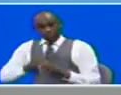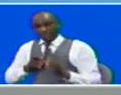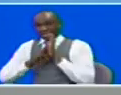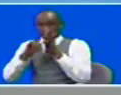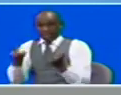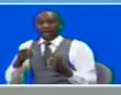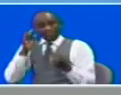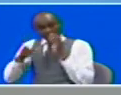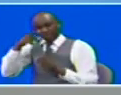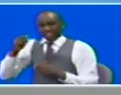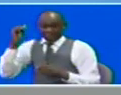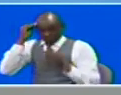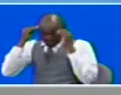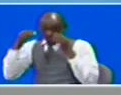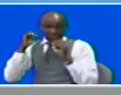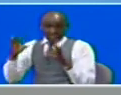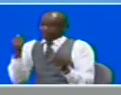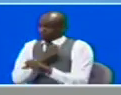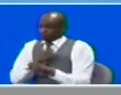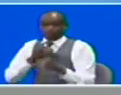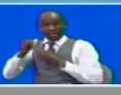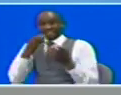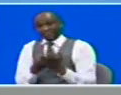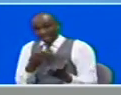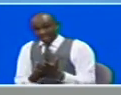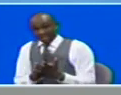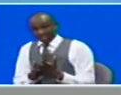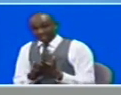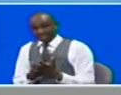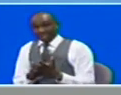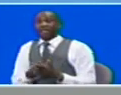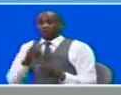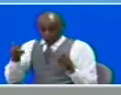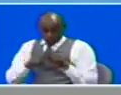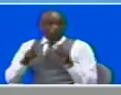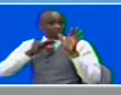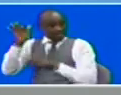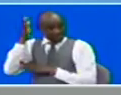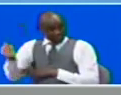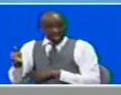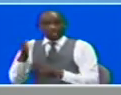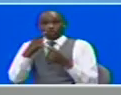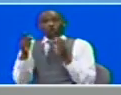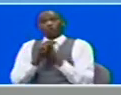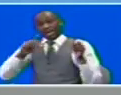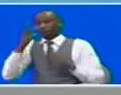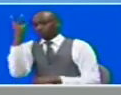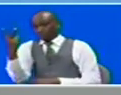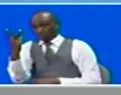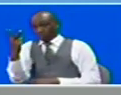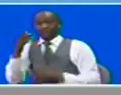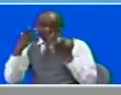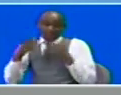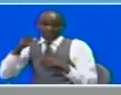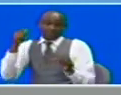kipawa cha masomo itakuwa vigumu. Kwani ukiangalia hata bungeni wanaongea kwa lugha mbili. Kama wewe